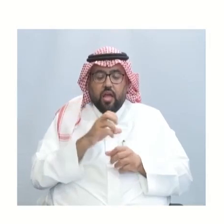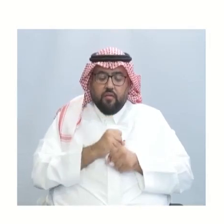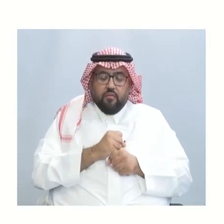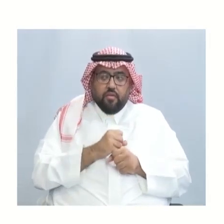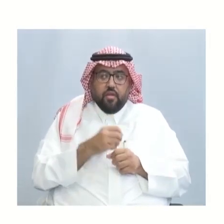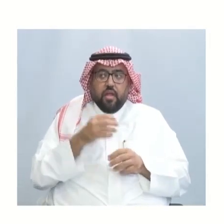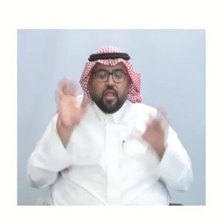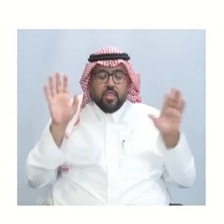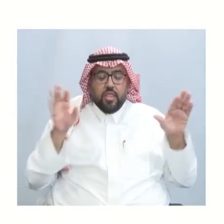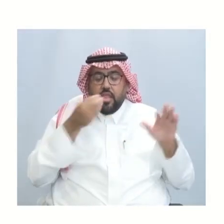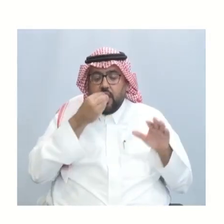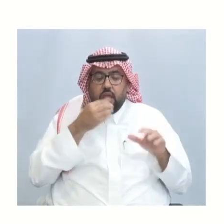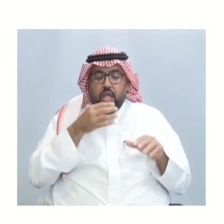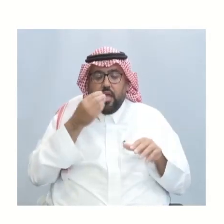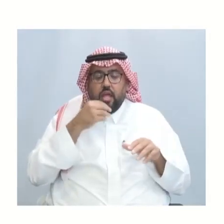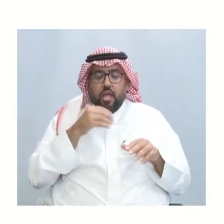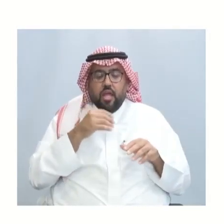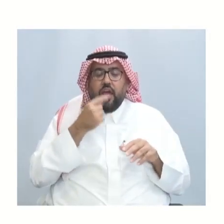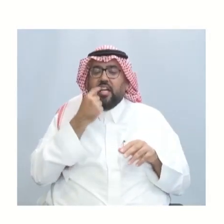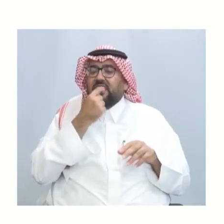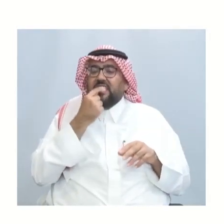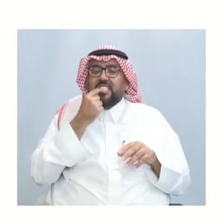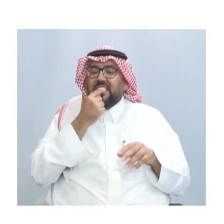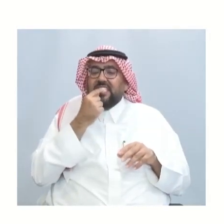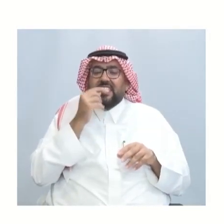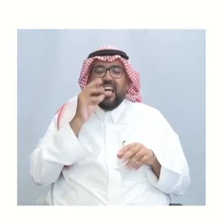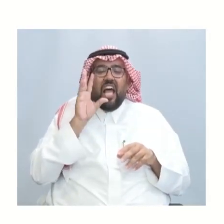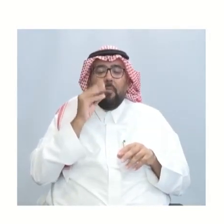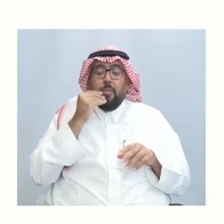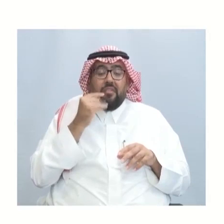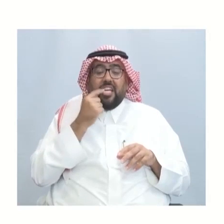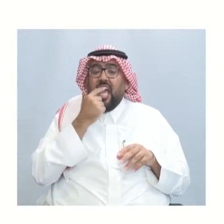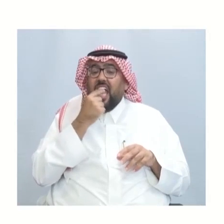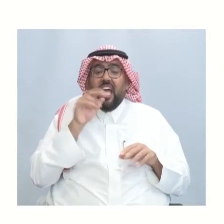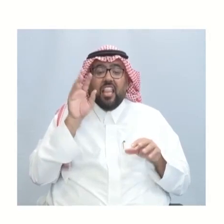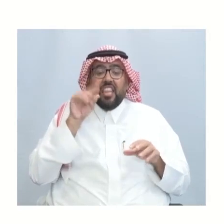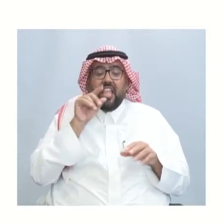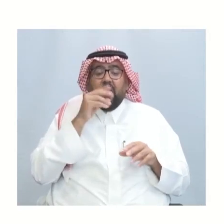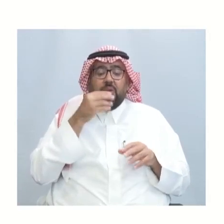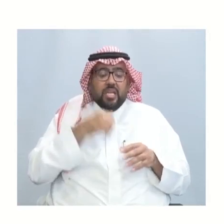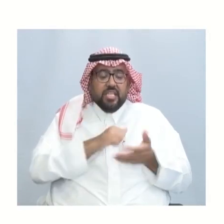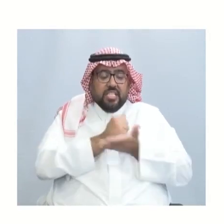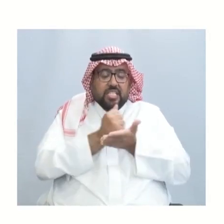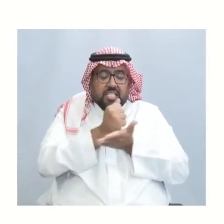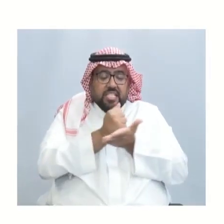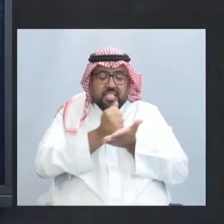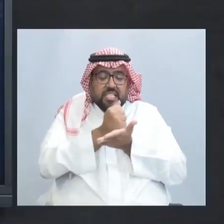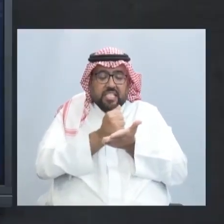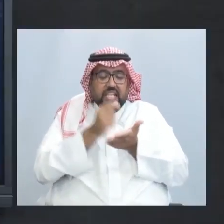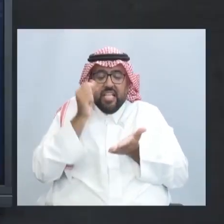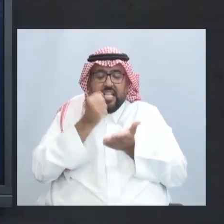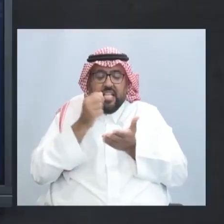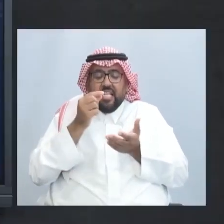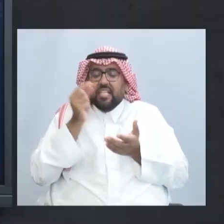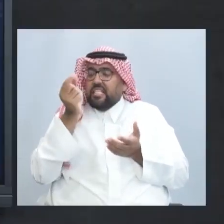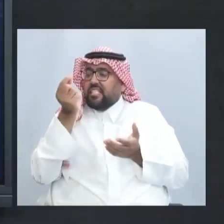لان الطيور لا تحتوي لا تمتلك اسنان وبالتالي يتم طحن الغذاء في القانصه بواسطه الحصى الصغيره التي